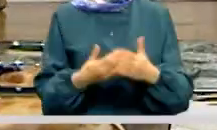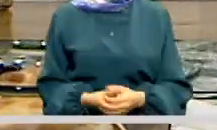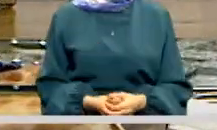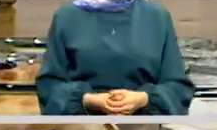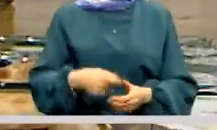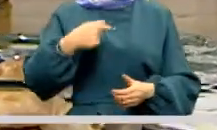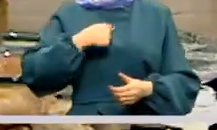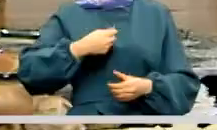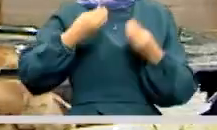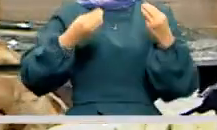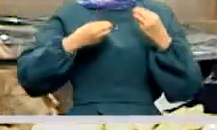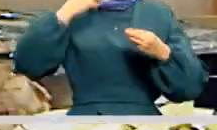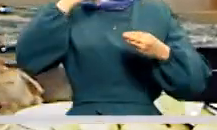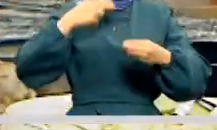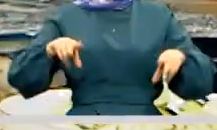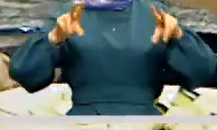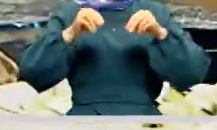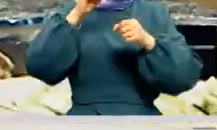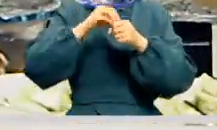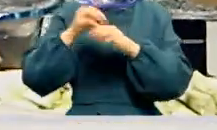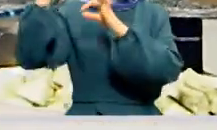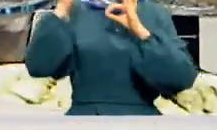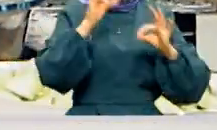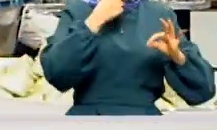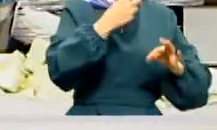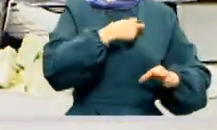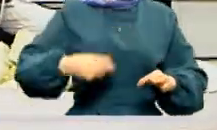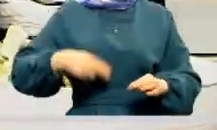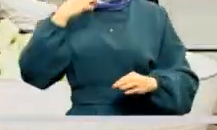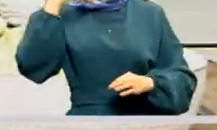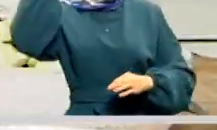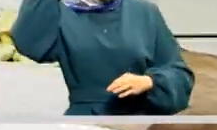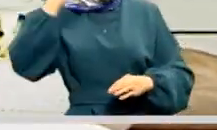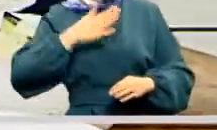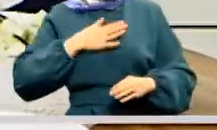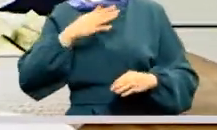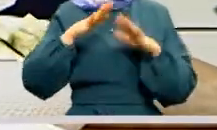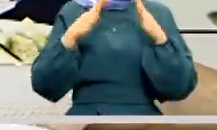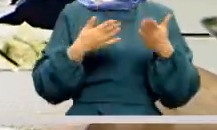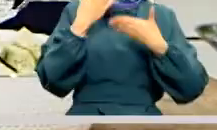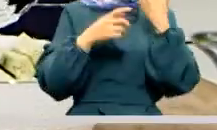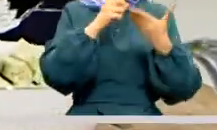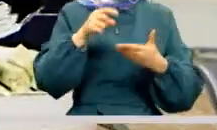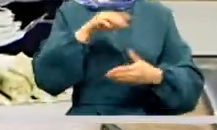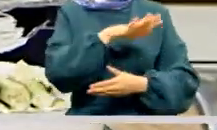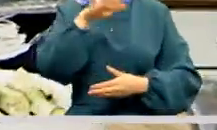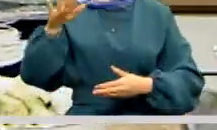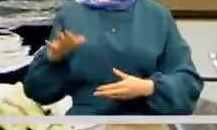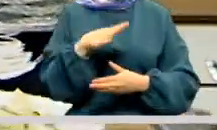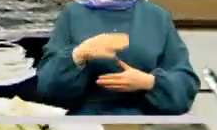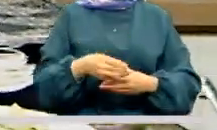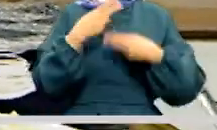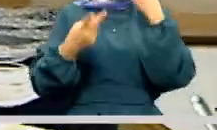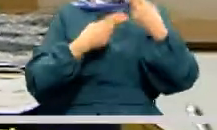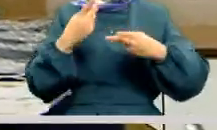tamamlamak için gönderildim diyen peygamber efendimiz Neyi kastediyordu bugün Tüm bunları detaylıca elimizden geldiğince konuğumuzca